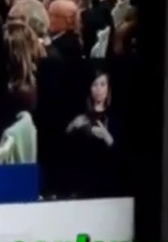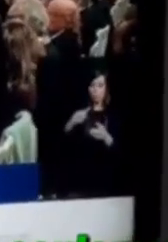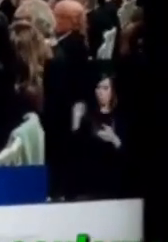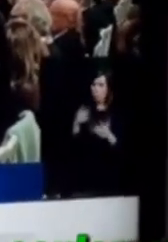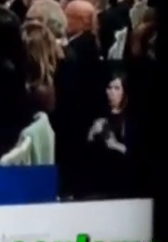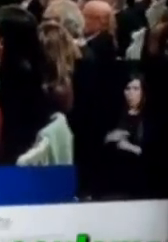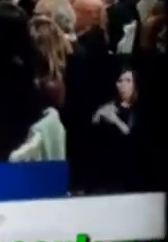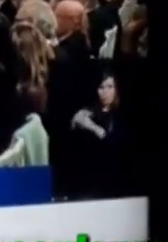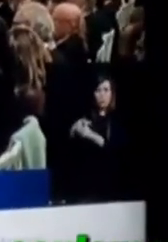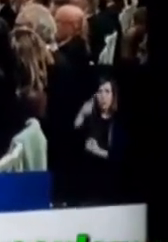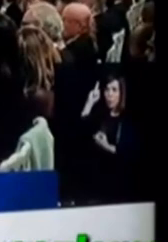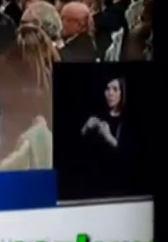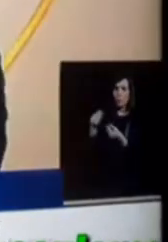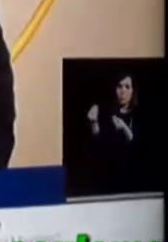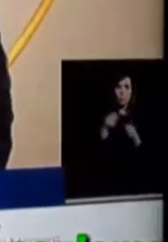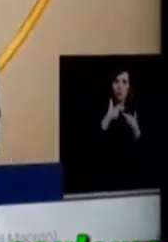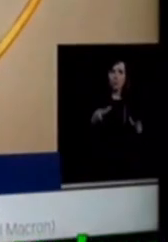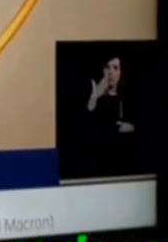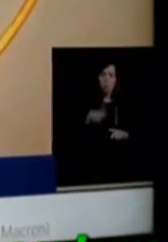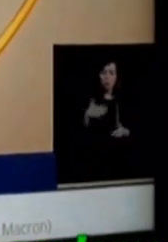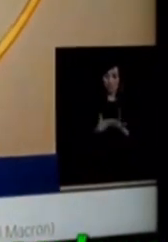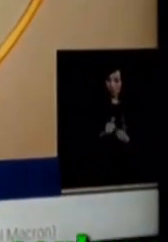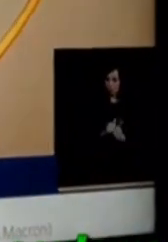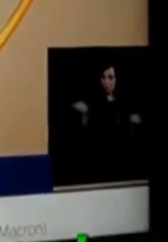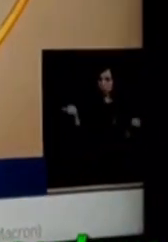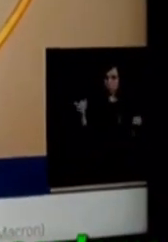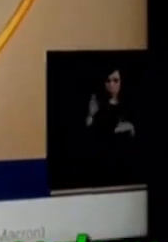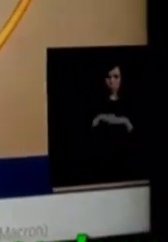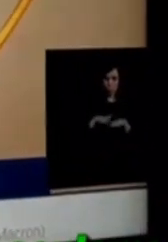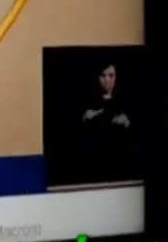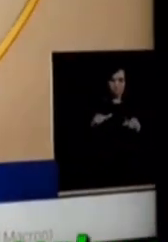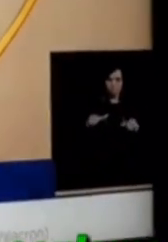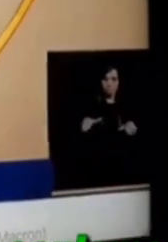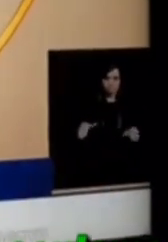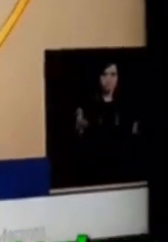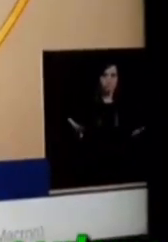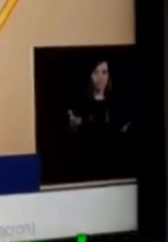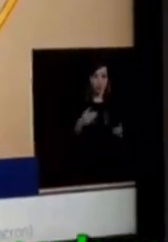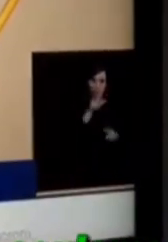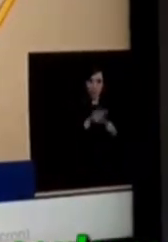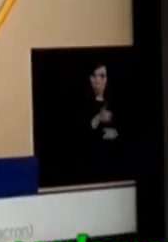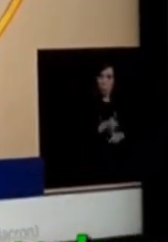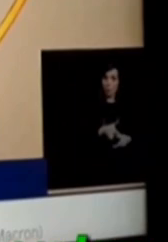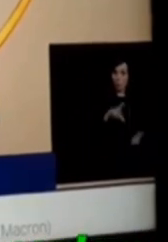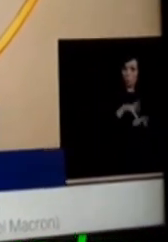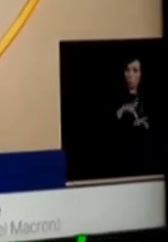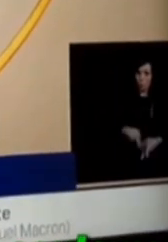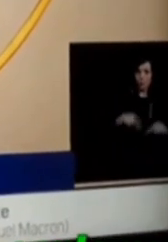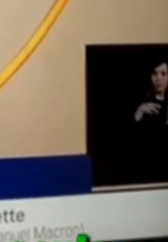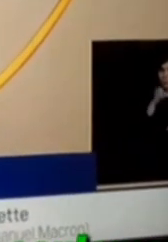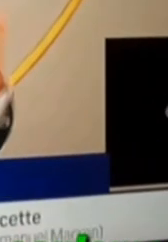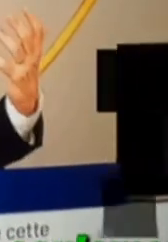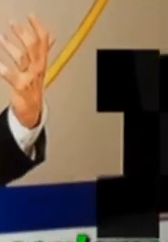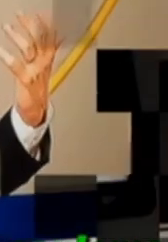on veut tous apporter une solution. Donc c'est une espèce de paradoxe dans lequel on vit, mais c'est vécu par les gens qui sont dans cette situation